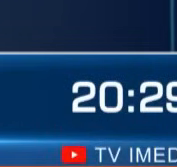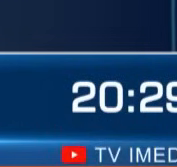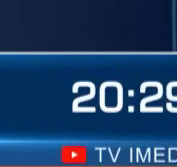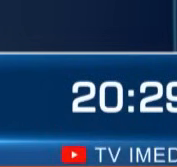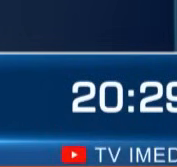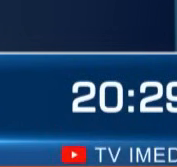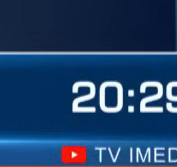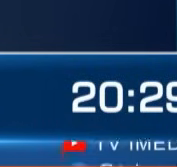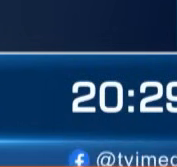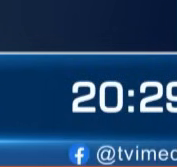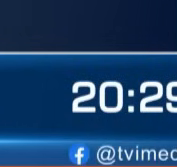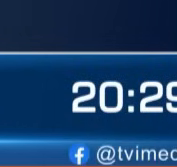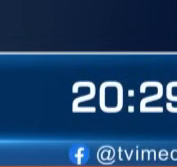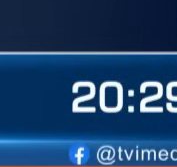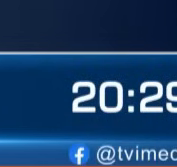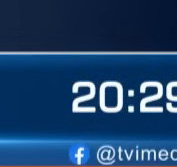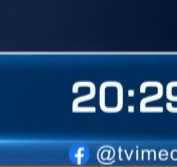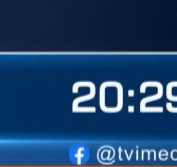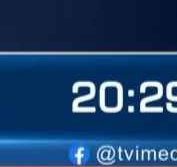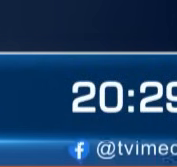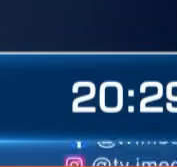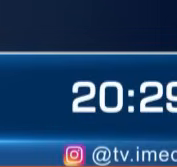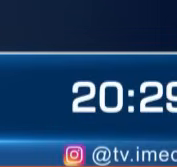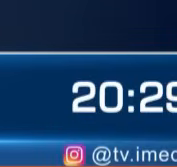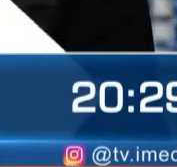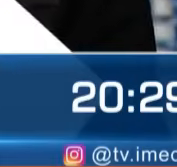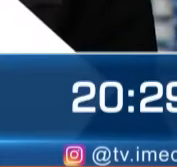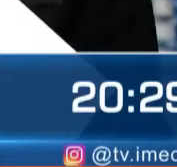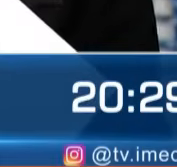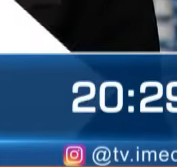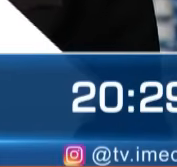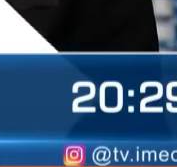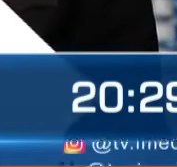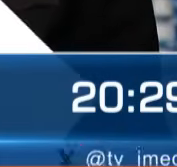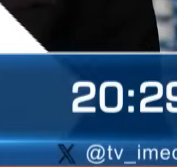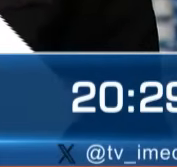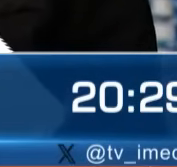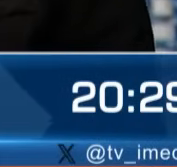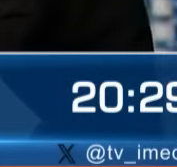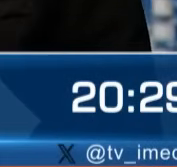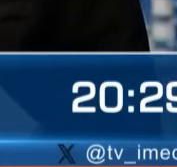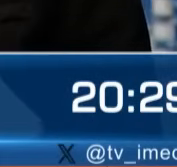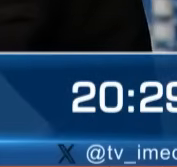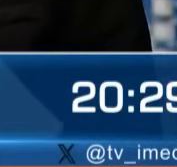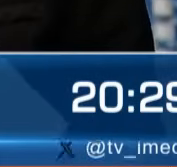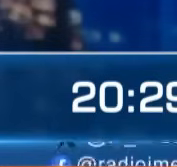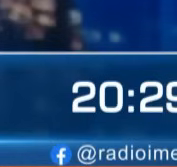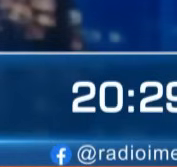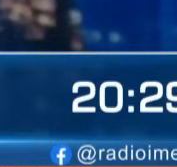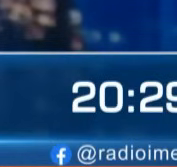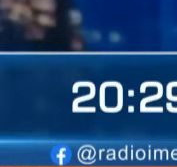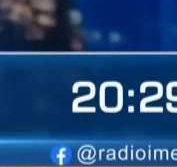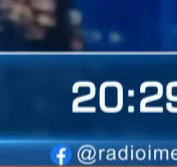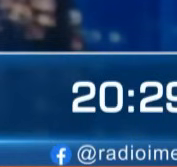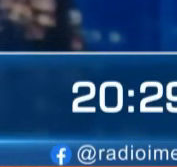sakartveloshi akreditebulma elchebmats, rogoria diplomatebis molodini da ganqoba Sofo Beridze guertva pirdapir etershi. Deci, Levan, როგორც